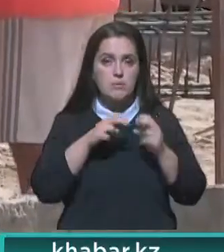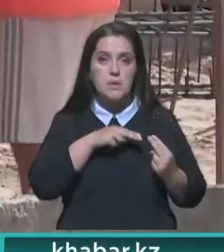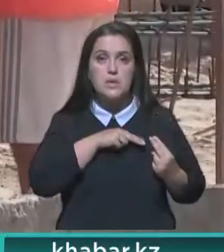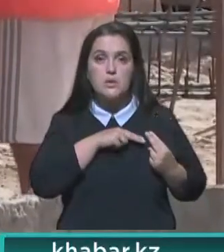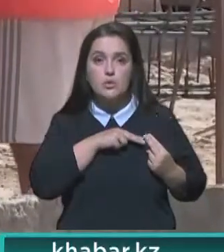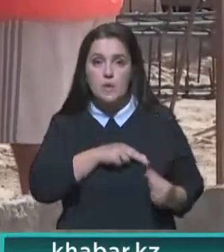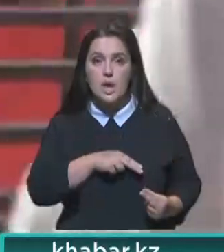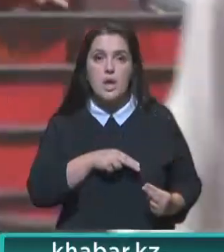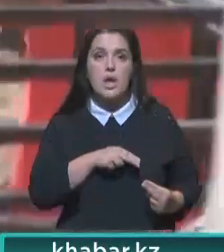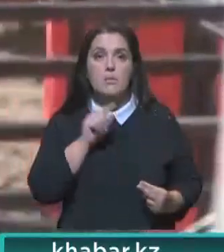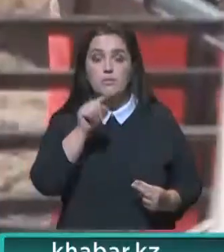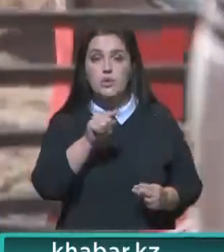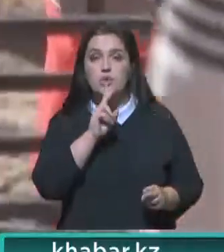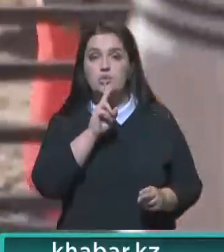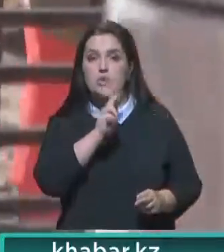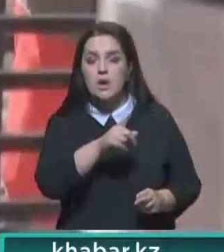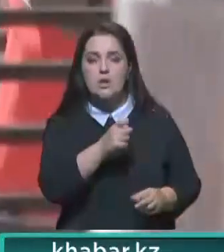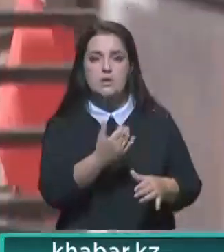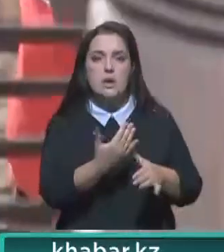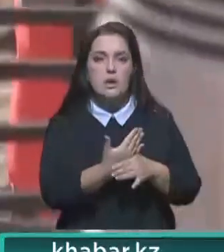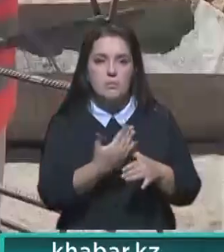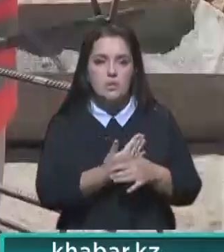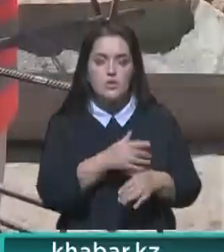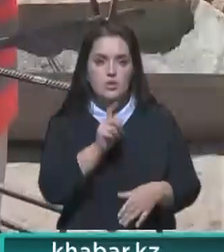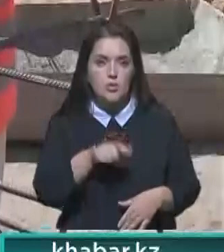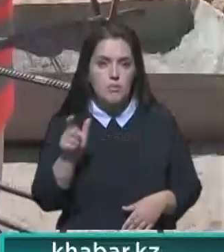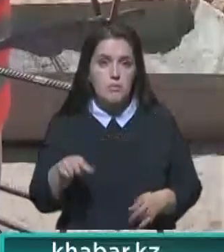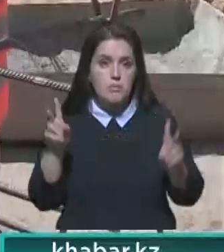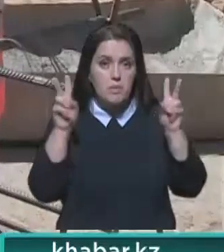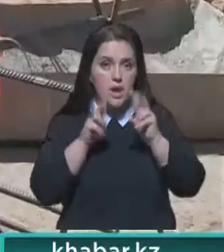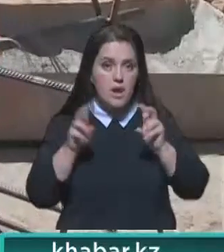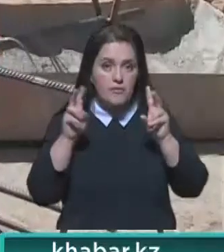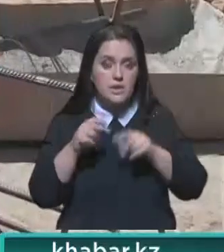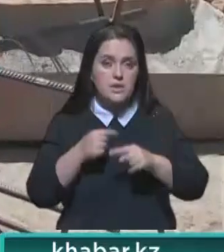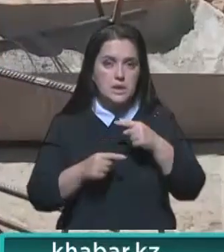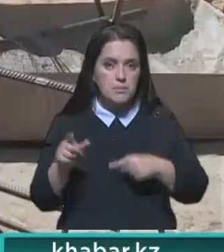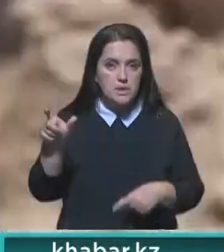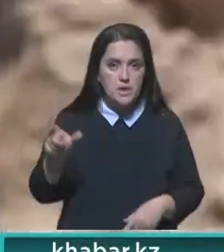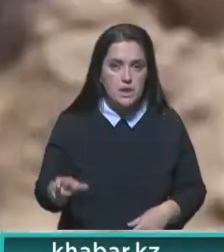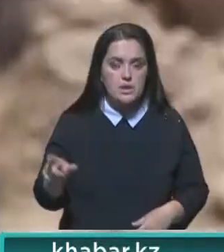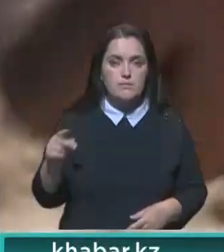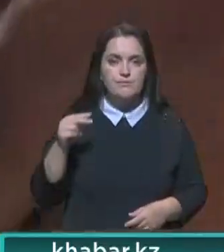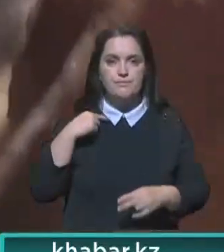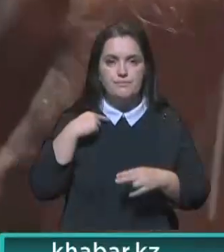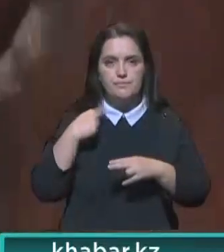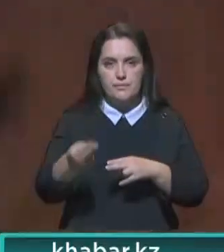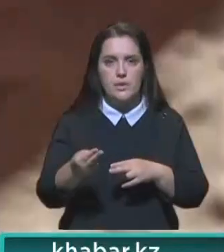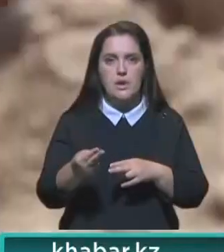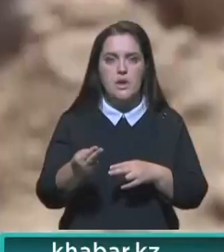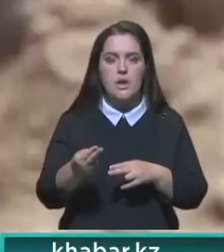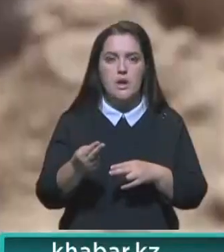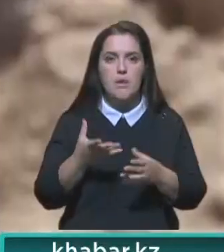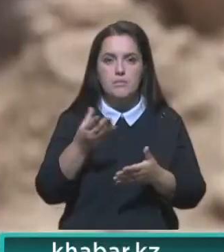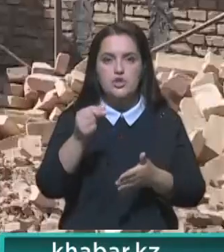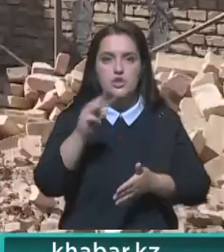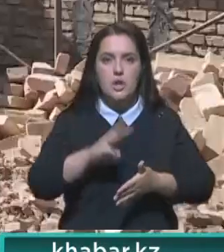Государственной инспекции труда. Именно туда и обратились люди за помощью. После проверки недобросовестные предприниматели погасили задолженности